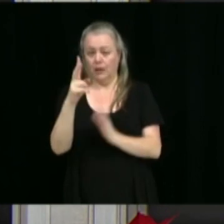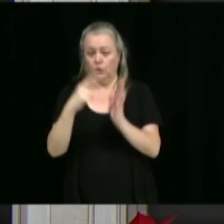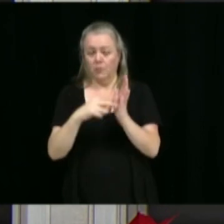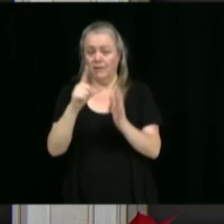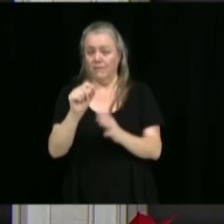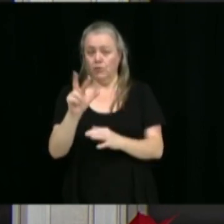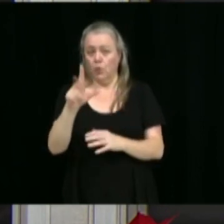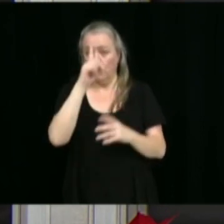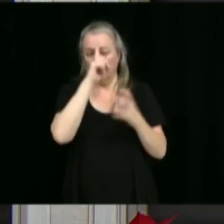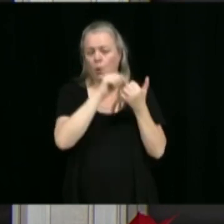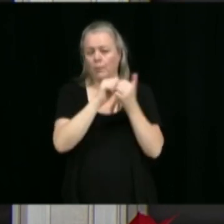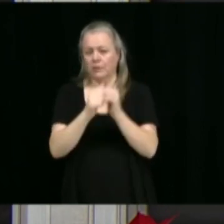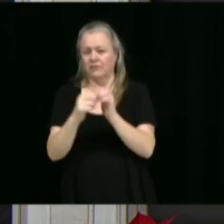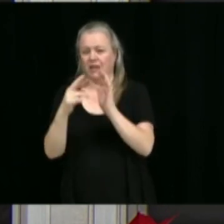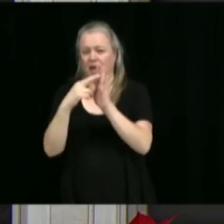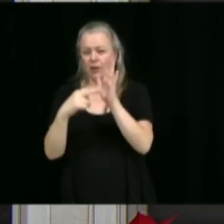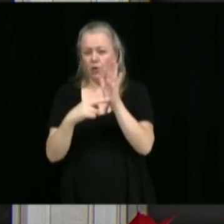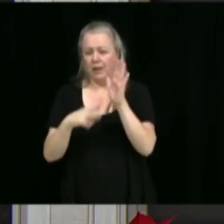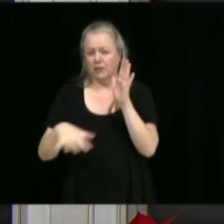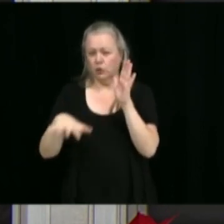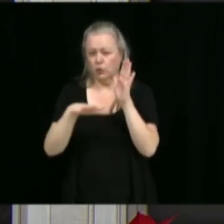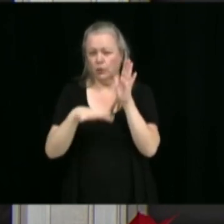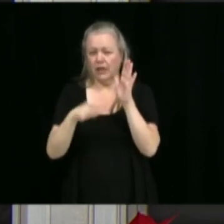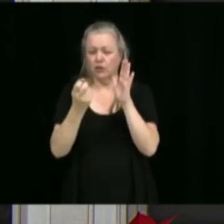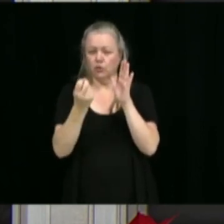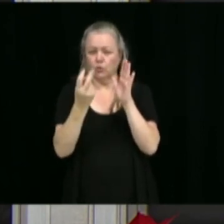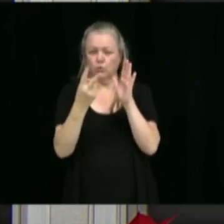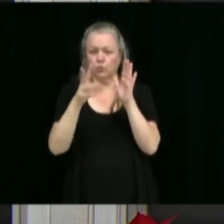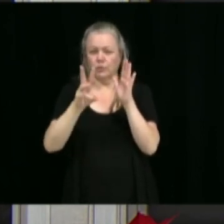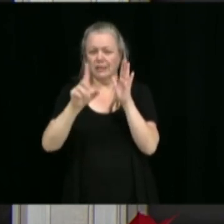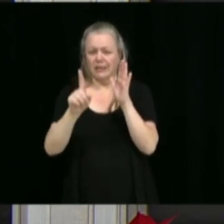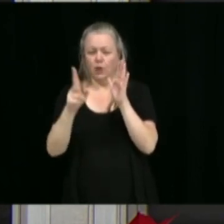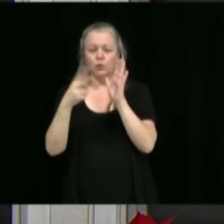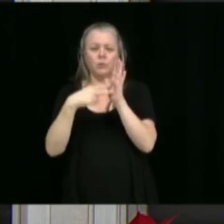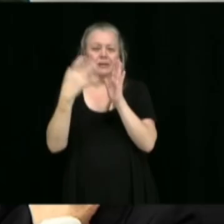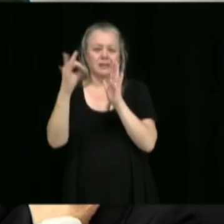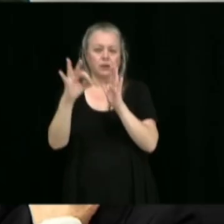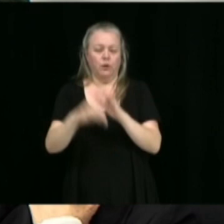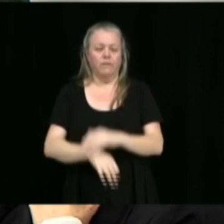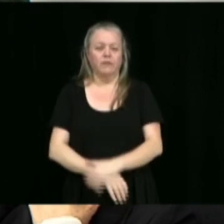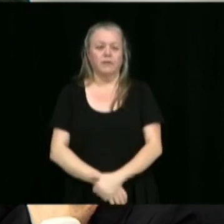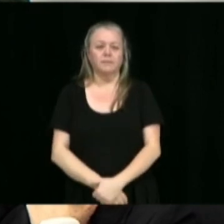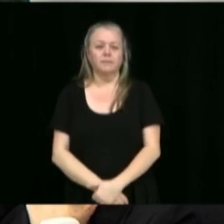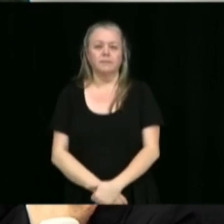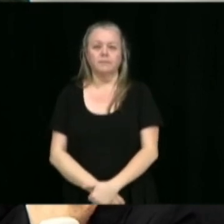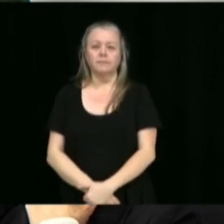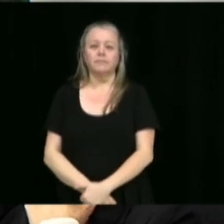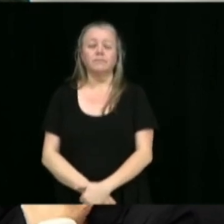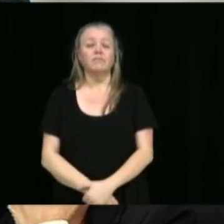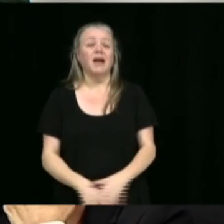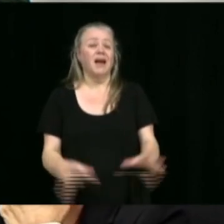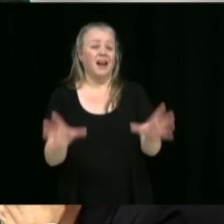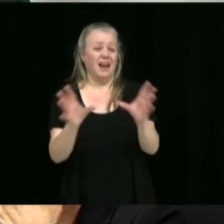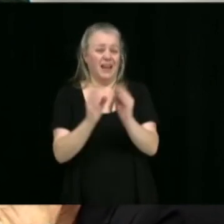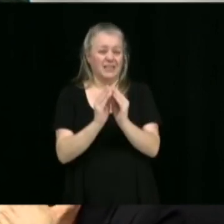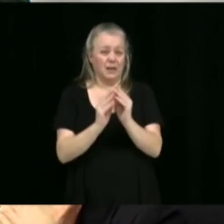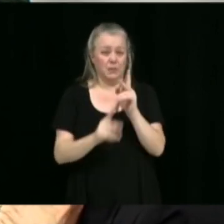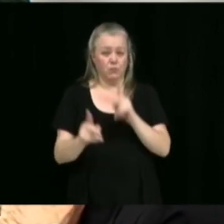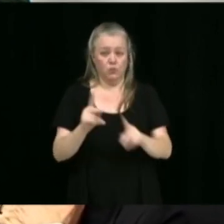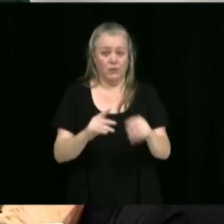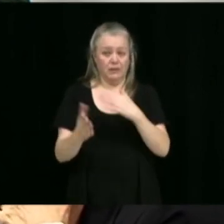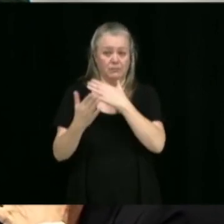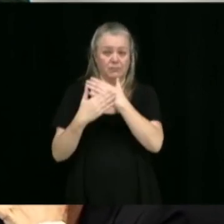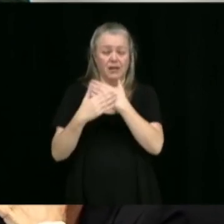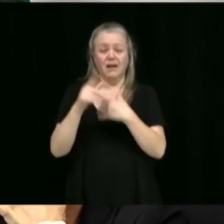1548A-1-2023, modifiant le règlement de zonage numéro 1261-2019. L'Assemblée publique de consultation ayant lieu